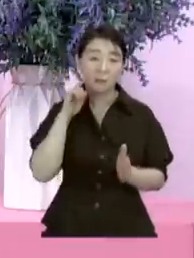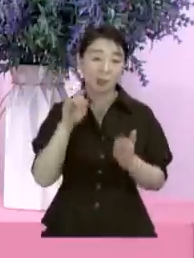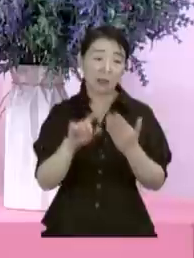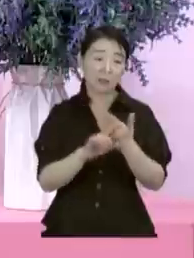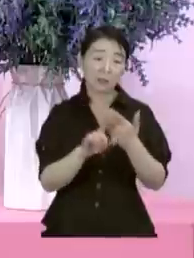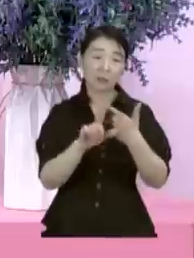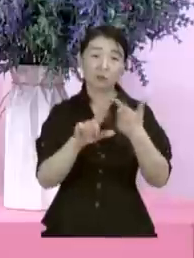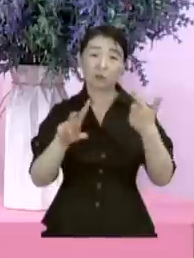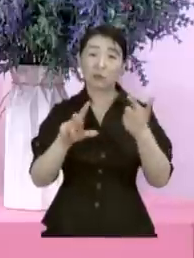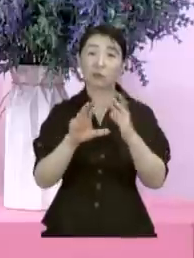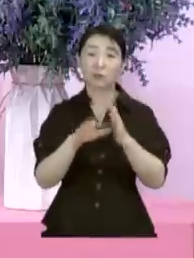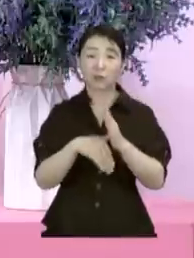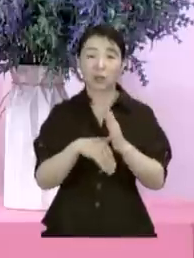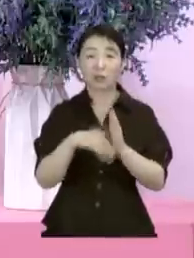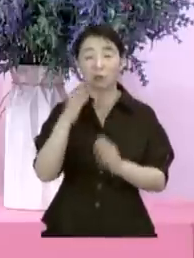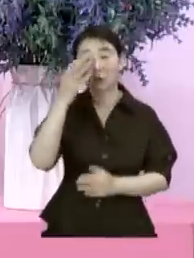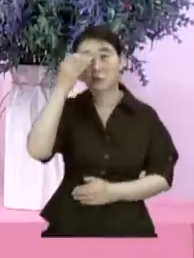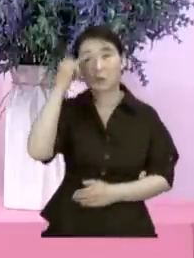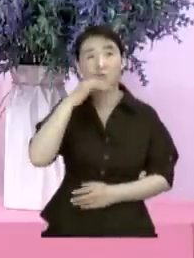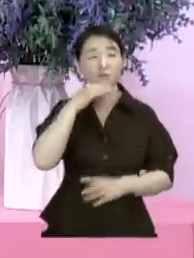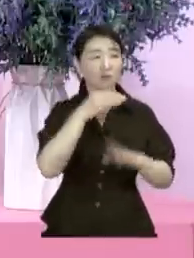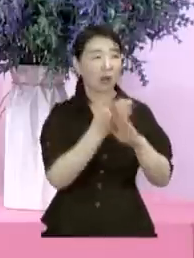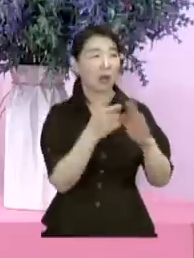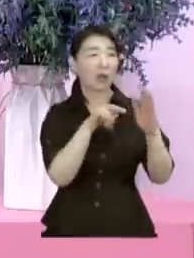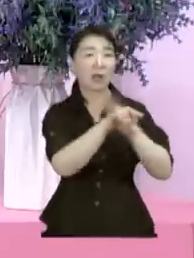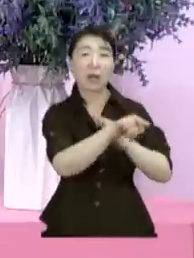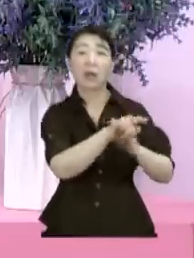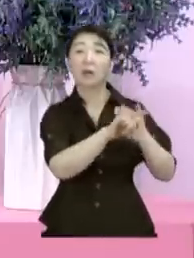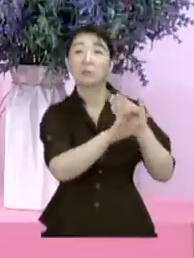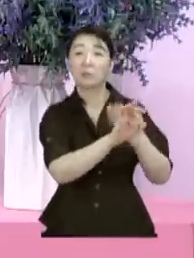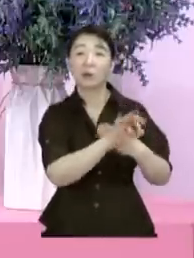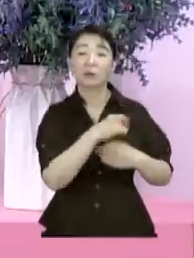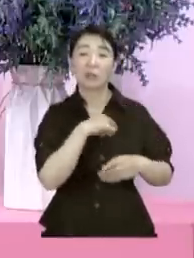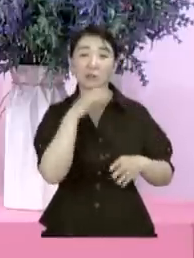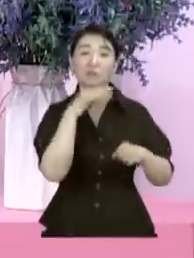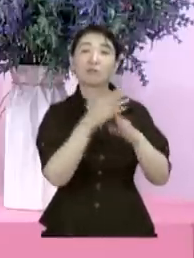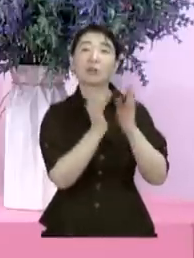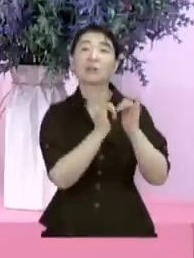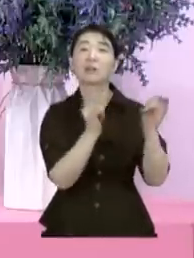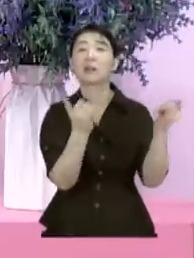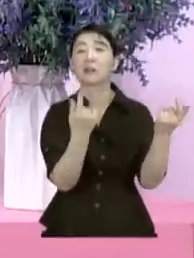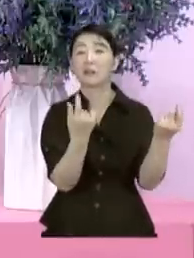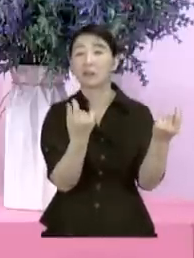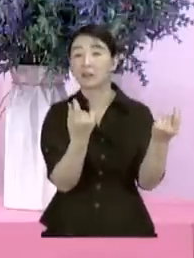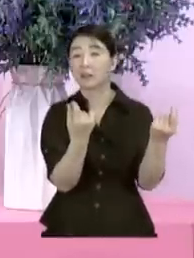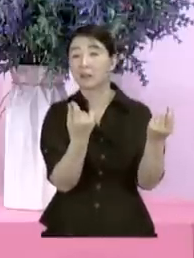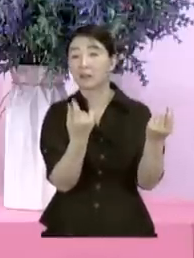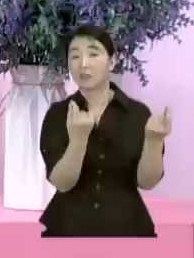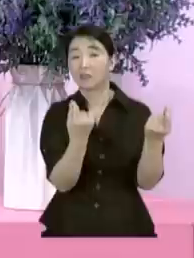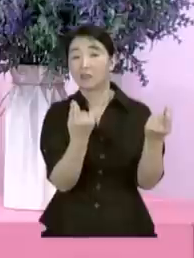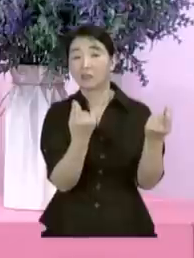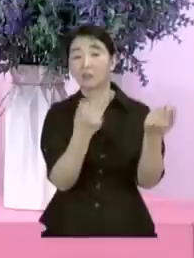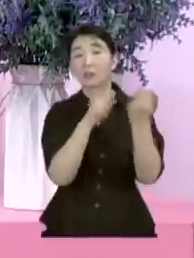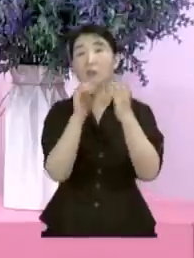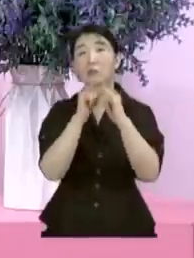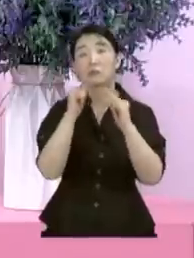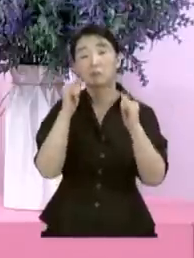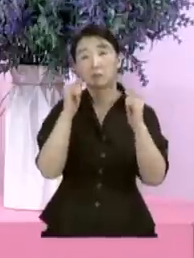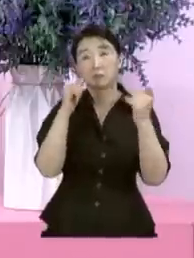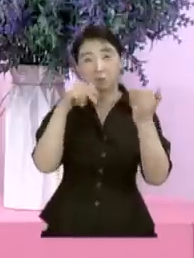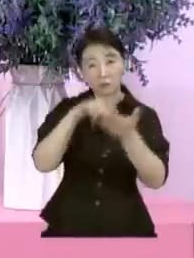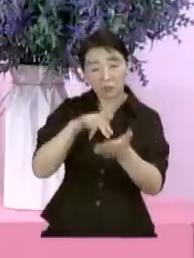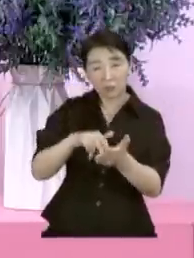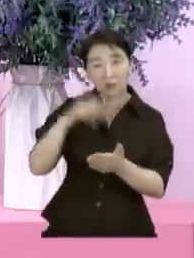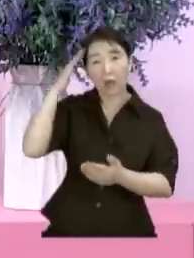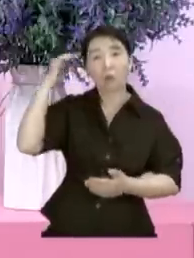6.25 때 우리 할아버지 할머니가 북한에 가셨으면 예. 또 저는 북한 사람이 돼서 그 탈북민처럼 한국에 올 수도